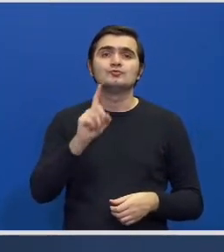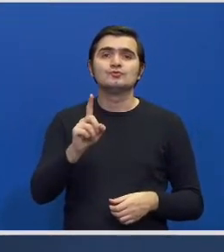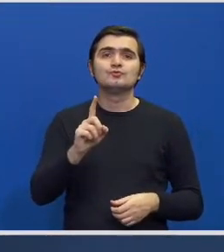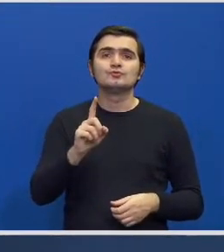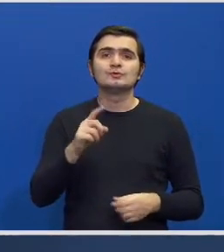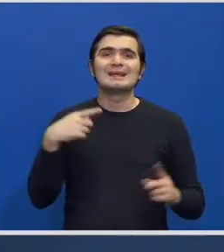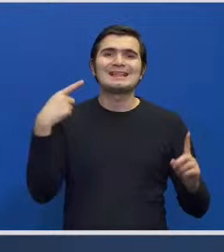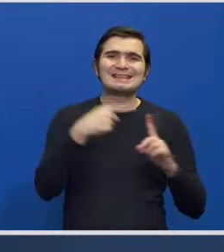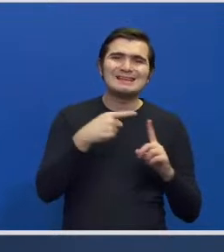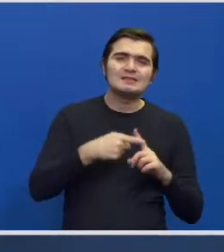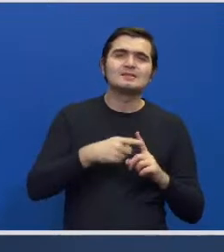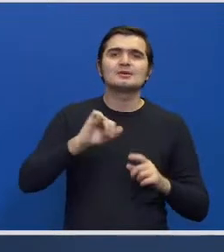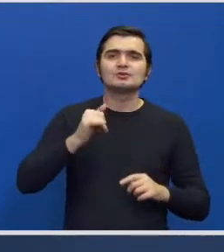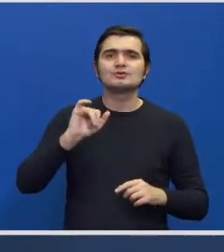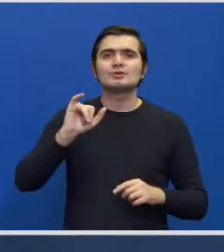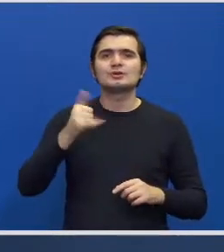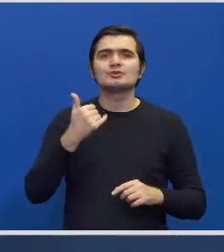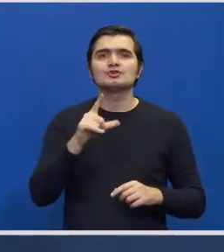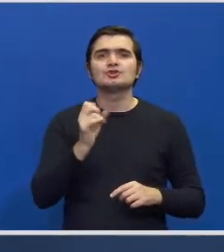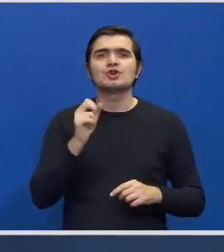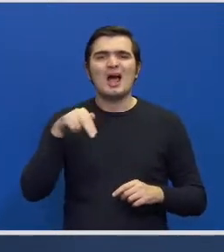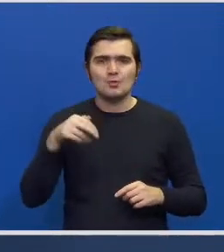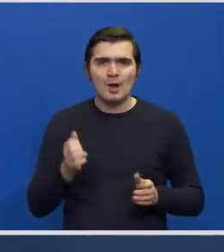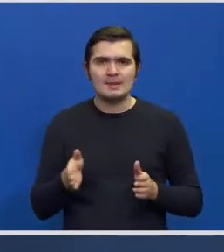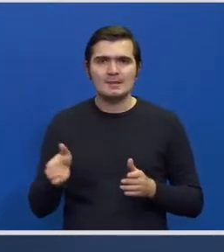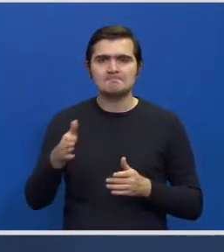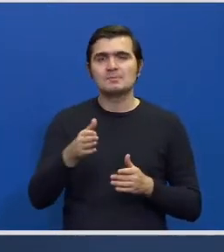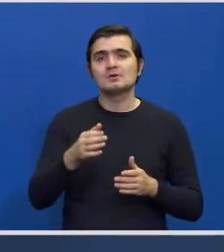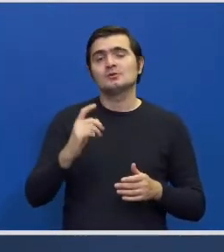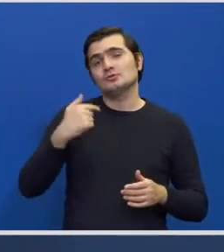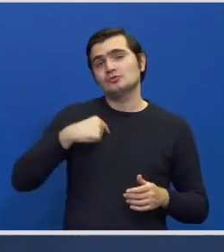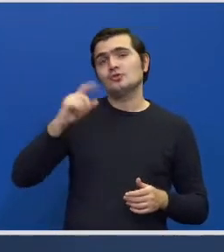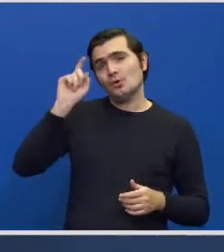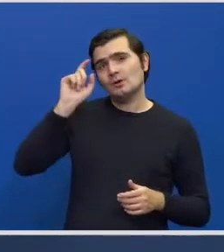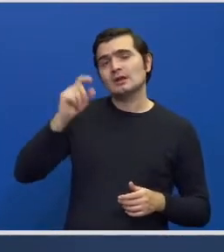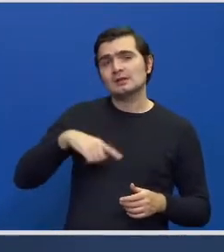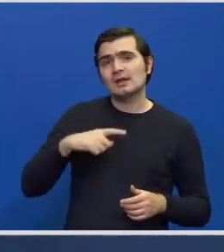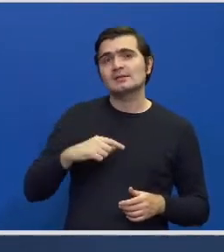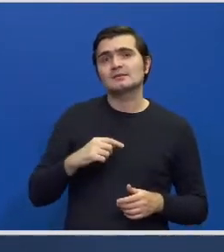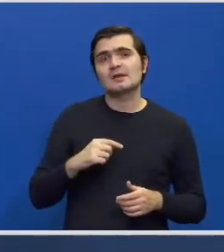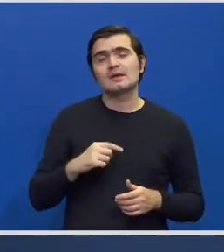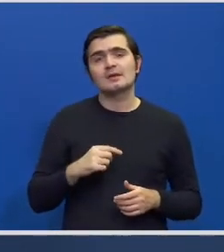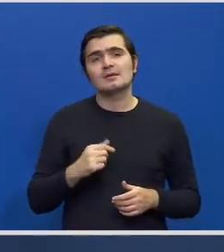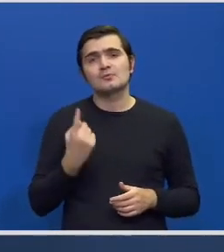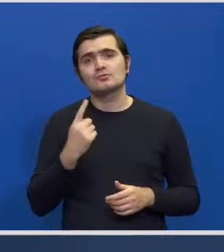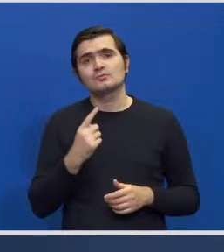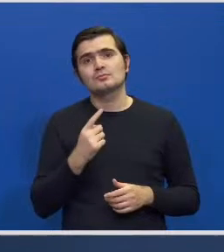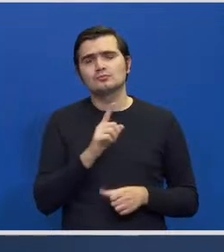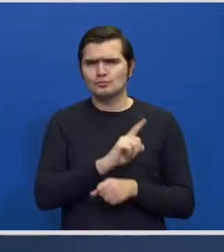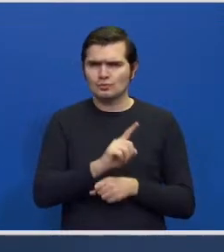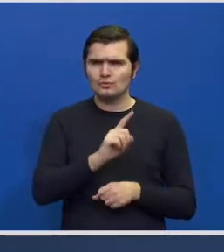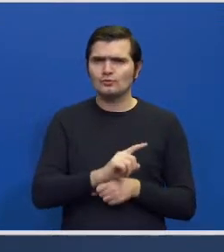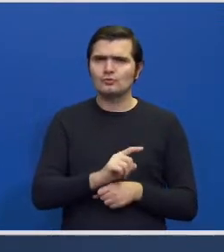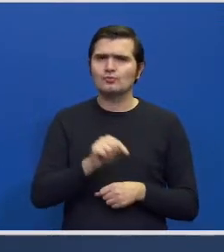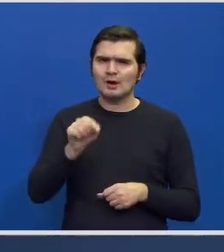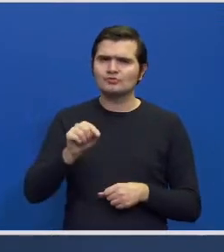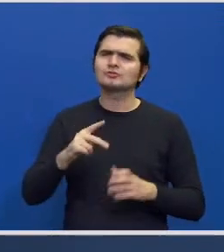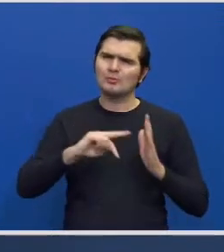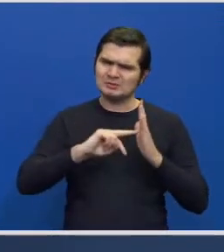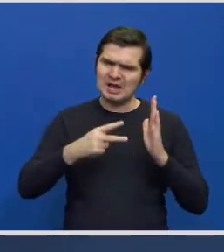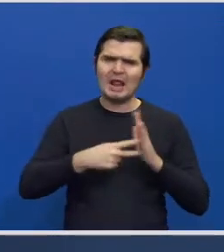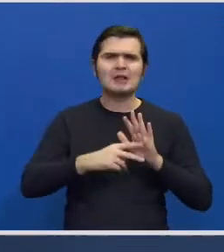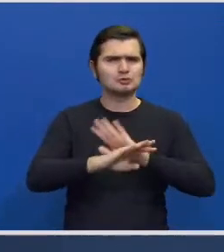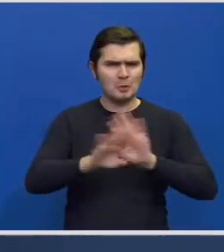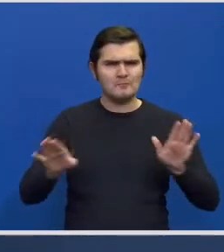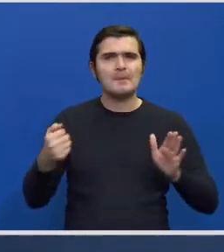de 151 de jaloane și ținte. Deci eu cred că este o chestiune care